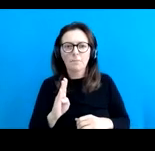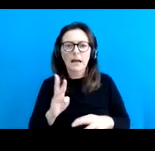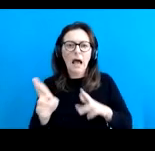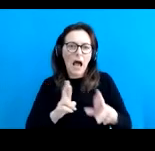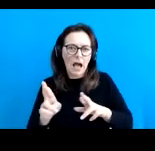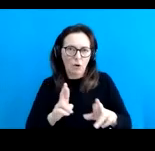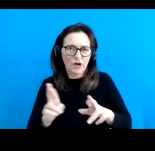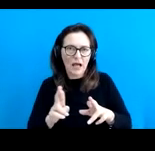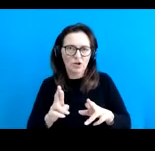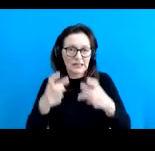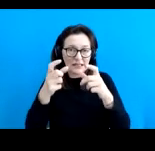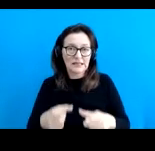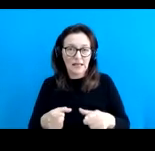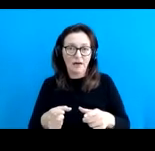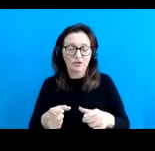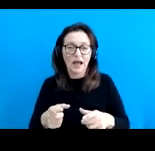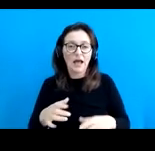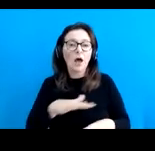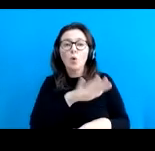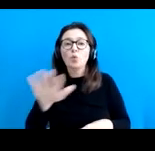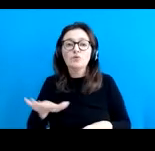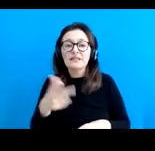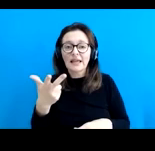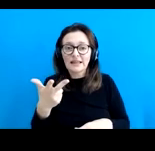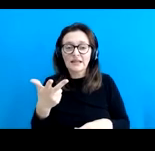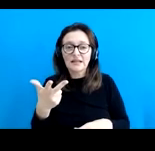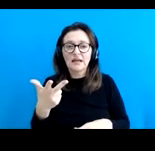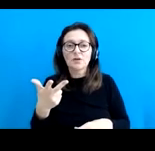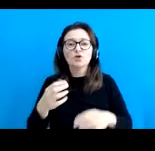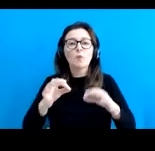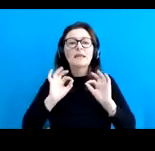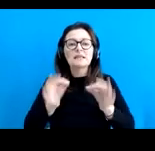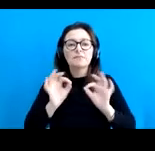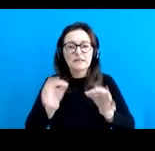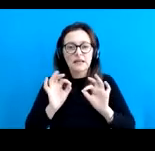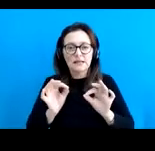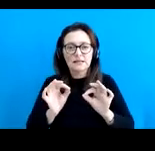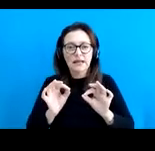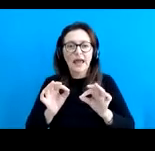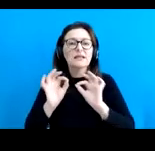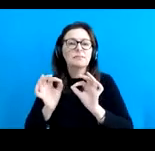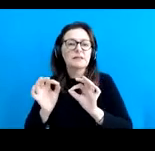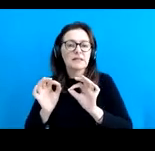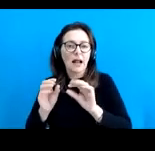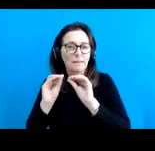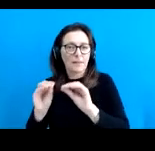ravnateljica tega zavoda in vse so specialistke, specialne pedagoginje z defektološko